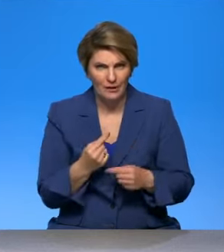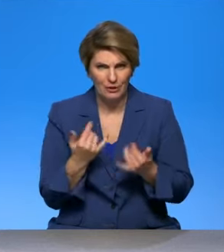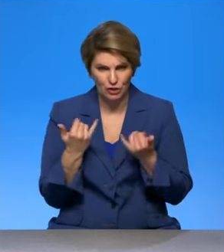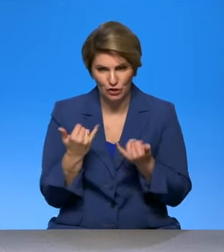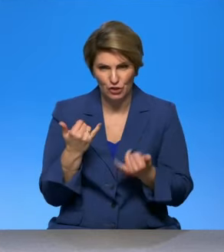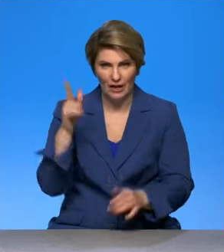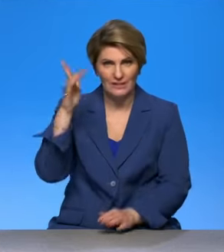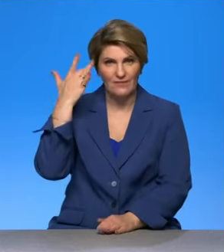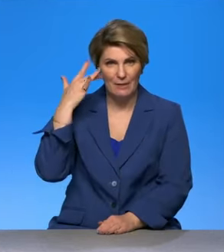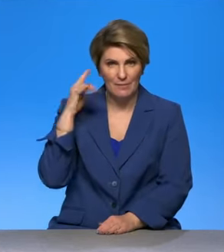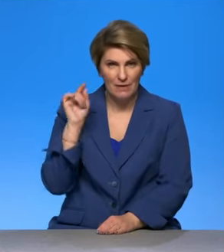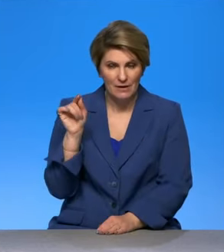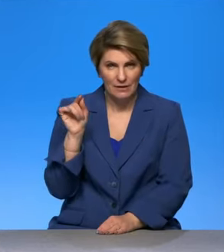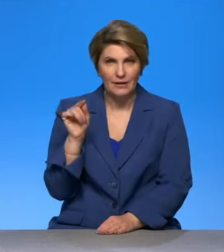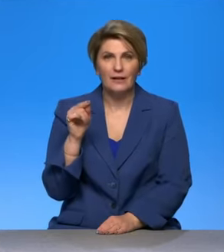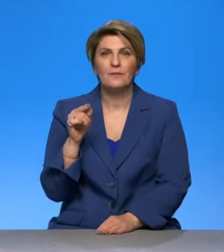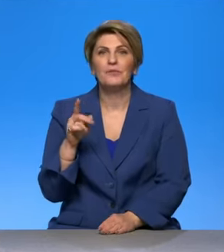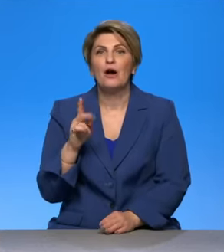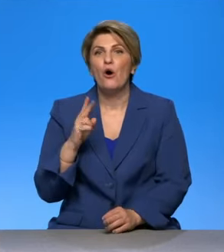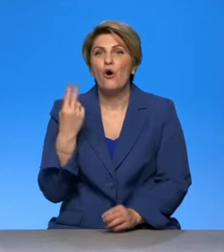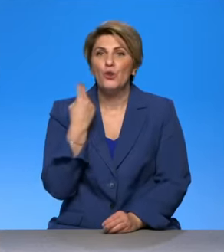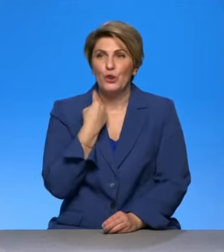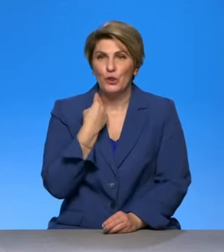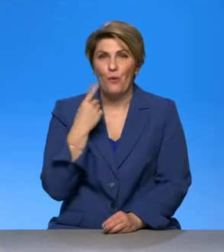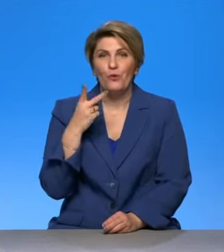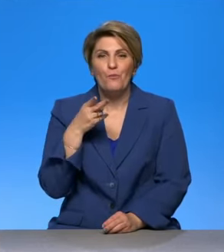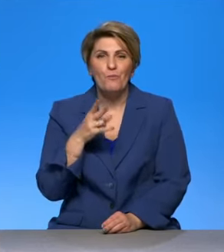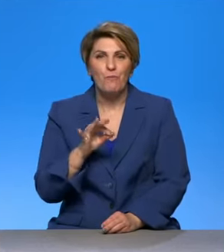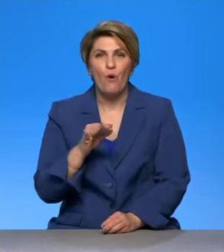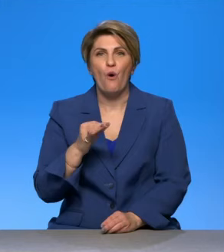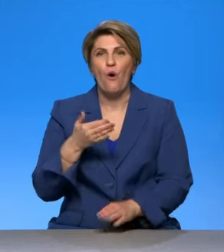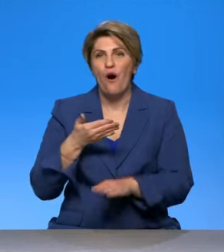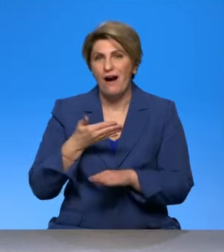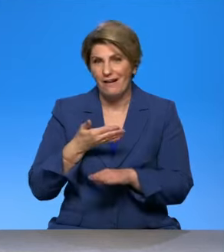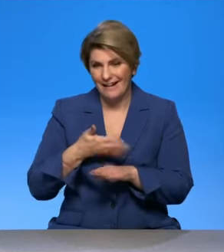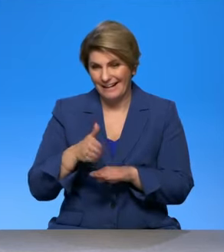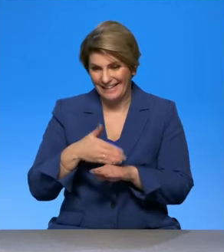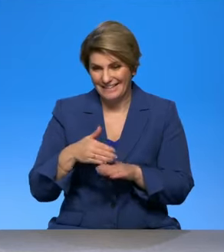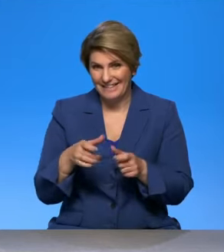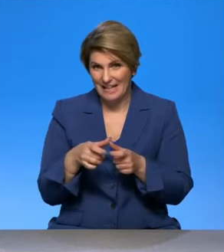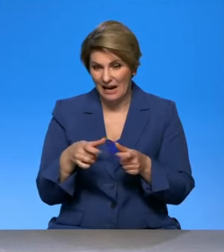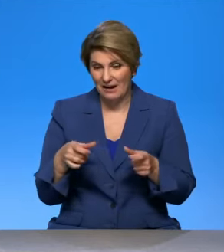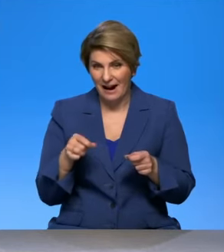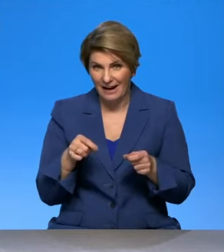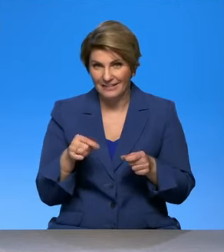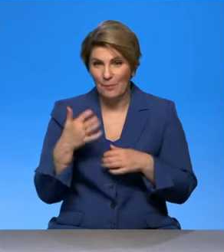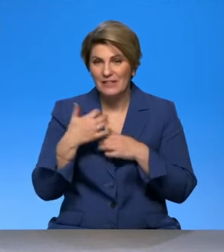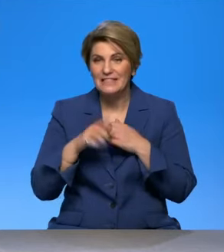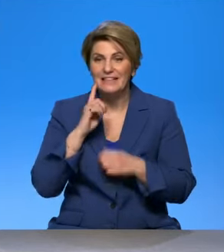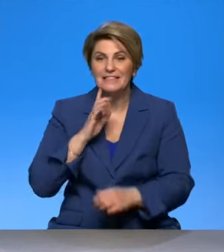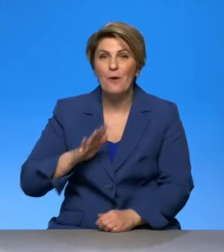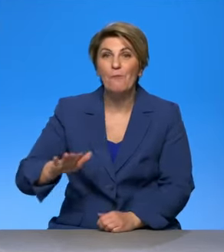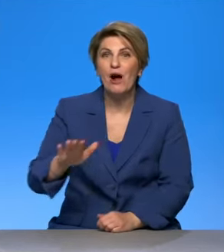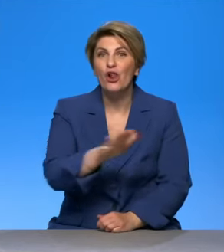Штатах Америки, задолженность по кредитным картам среди молодежи достигла